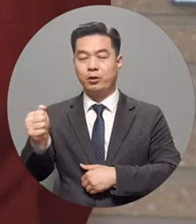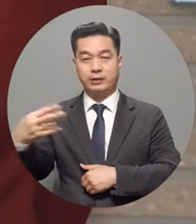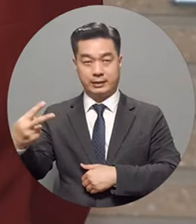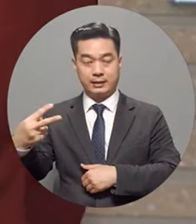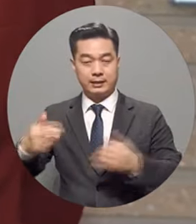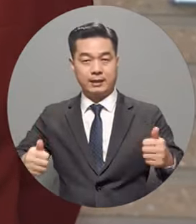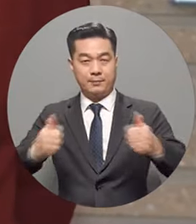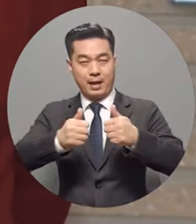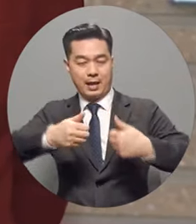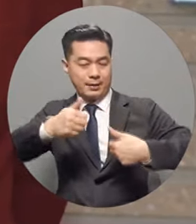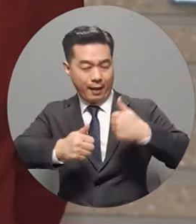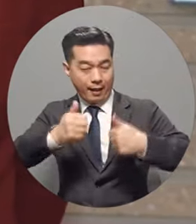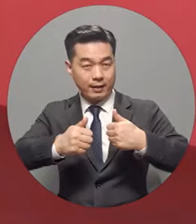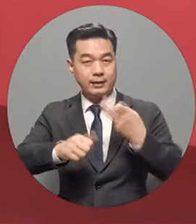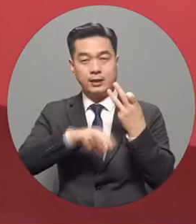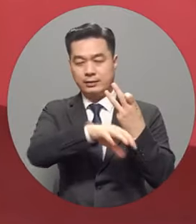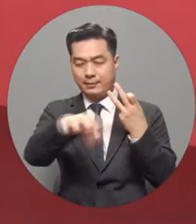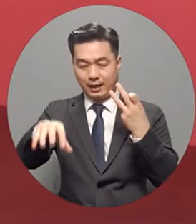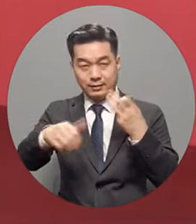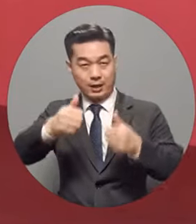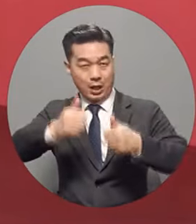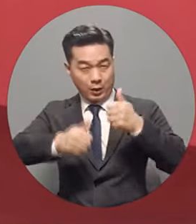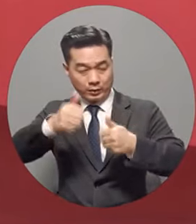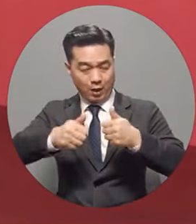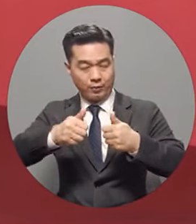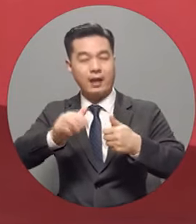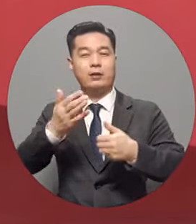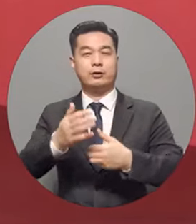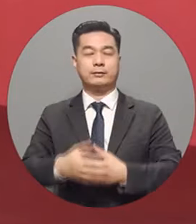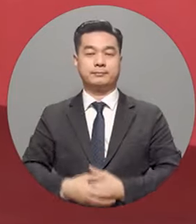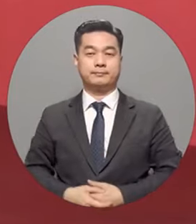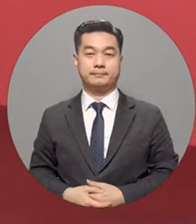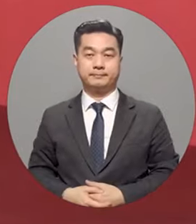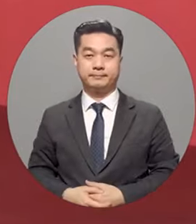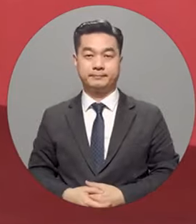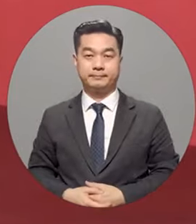13개의 지역은 경선으로 결론났습니다. MBC 뉴스 윤수산입니다.